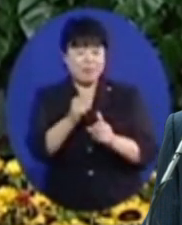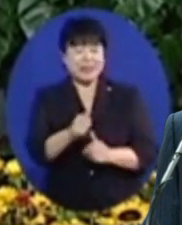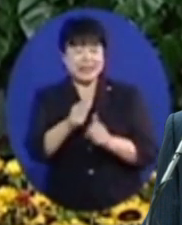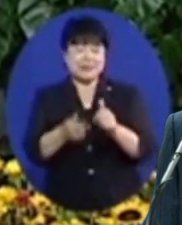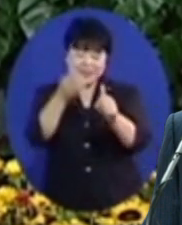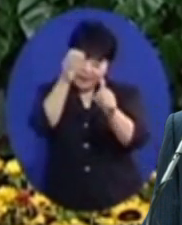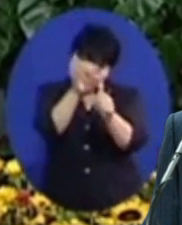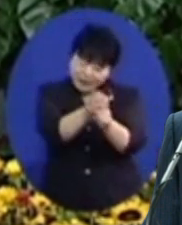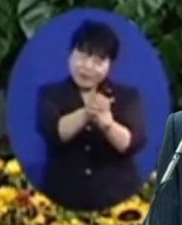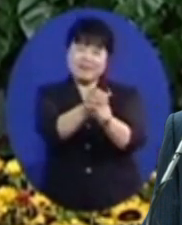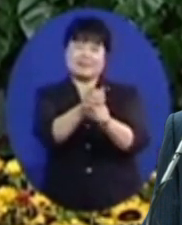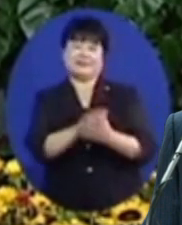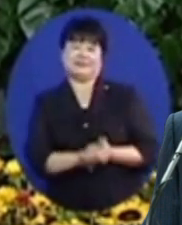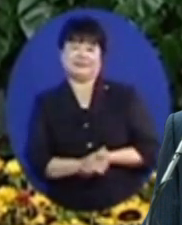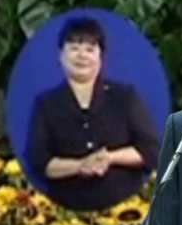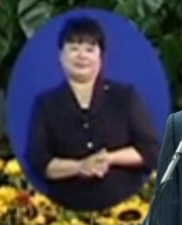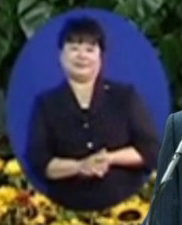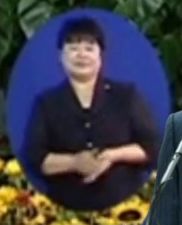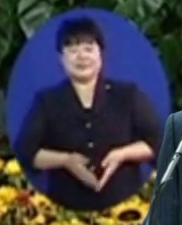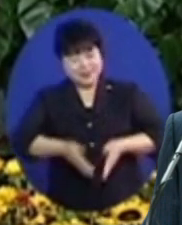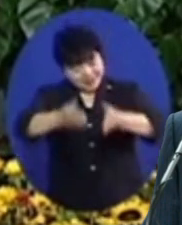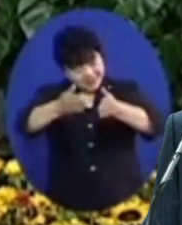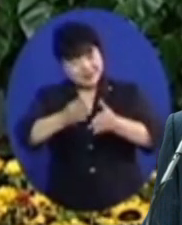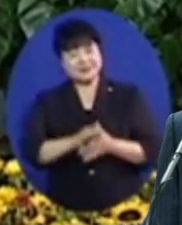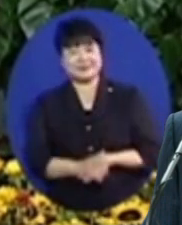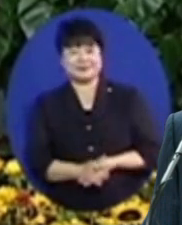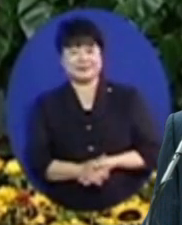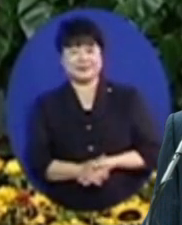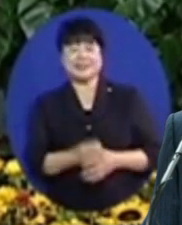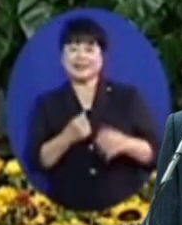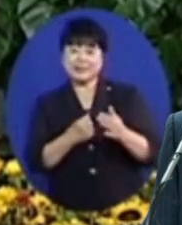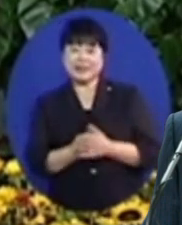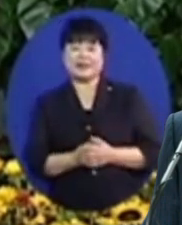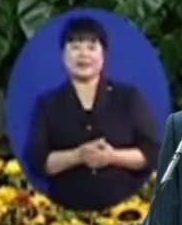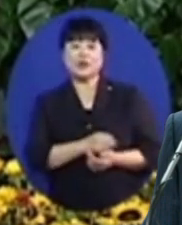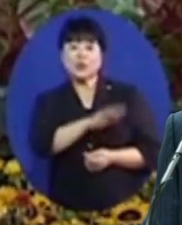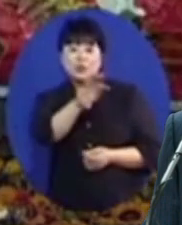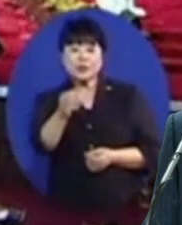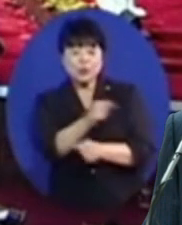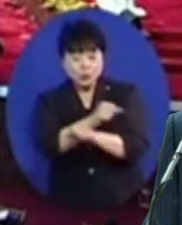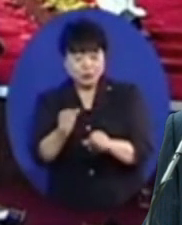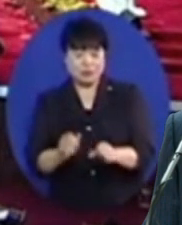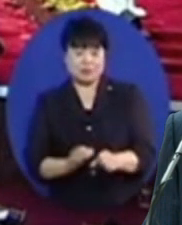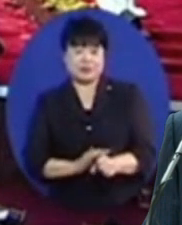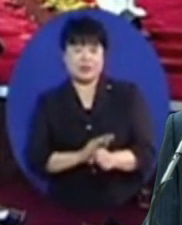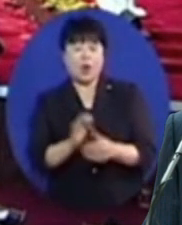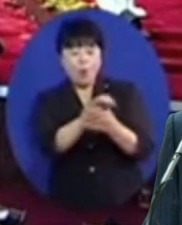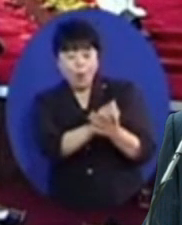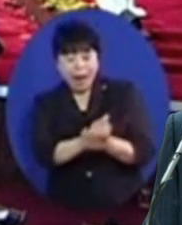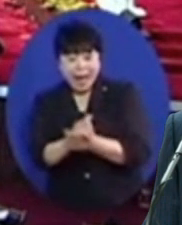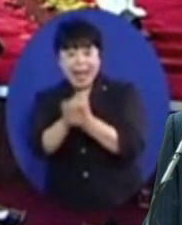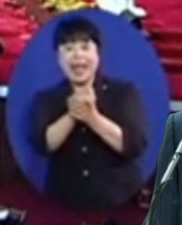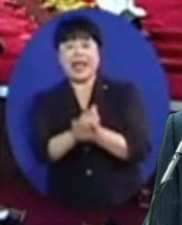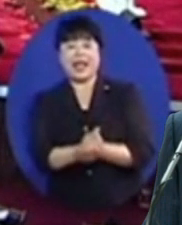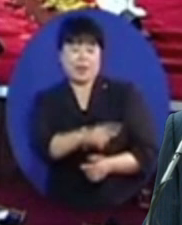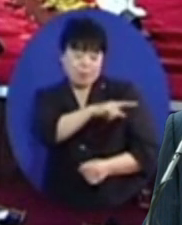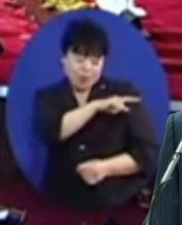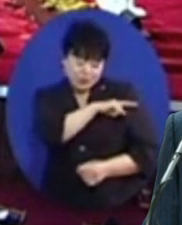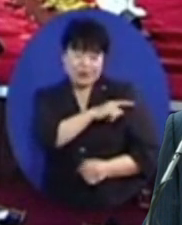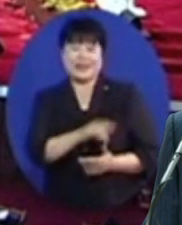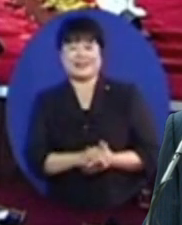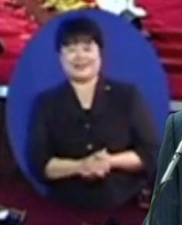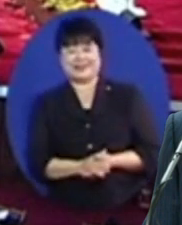하나님께 맡기는 길이 되는 것입니다. 그러므로 우리는 용서와 화해를 앞세워야 되는